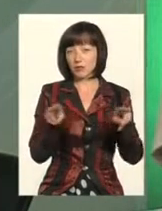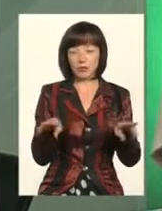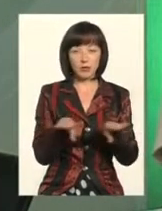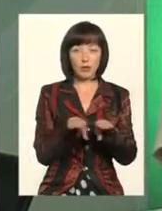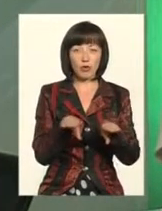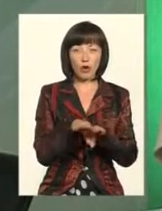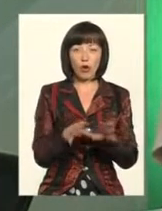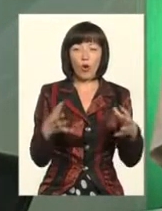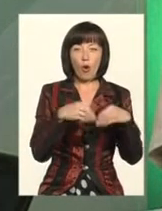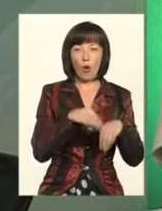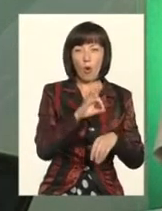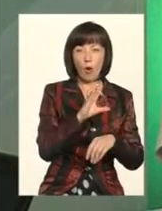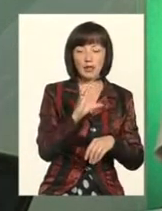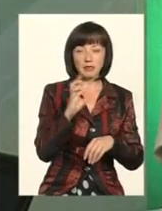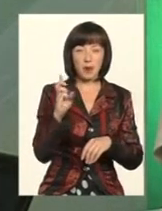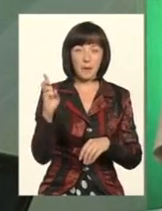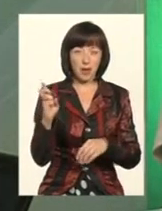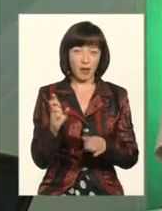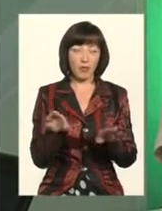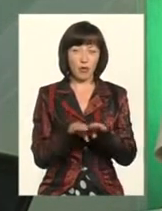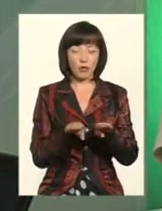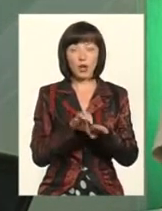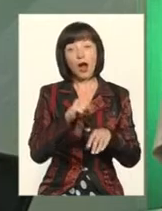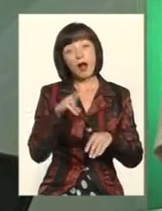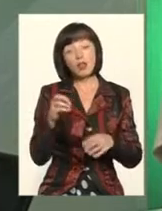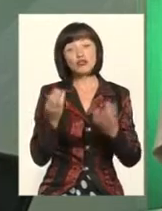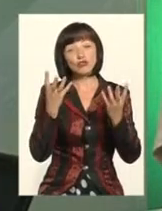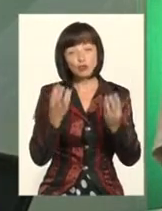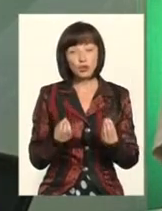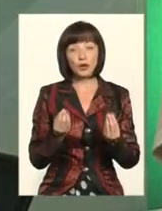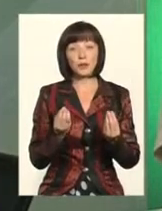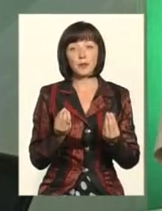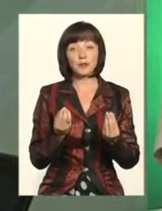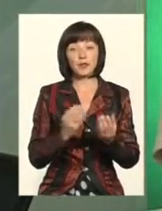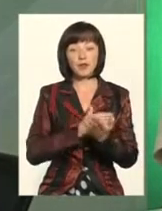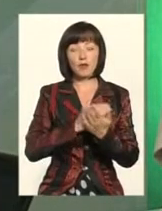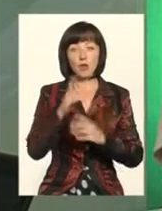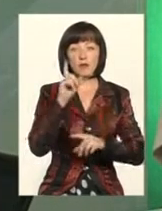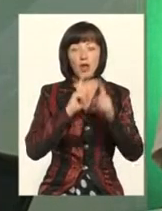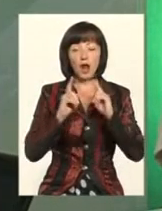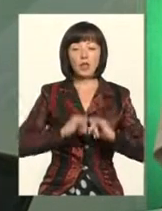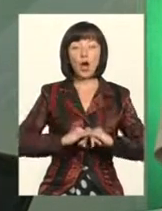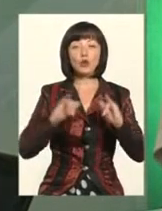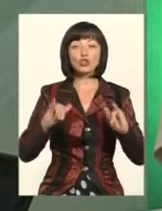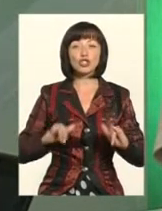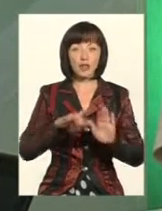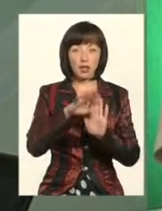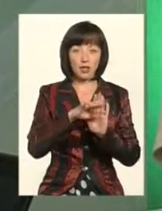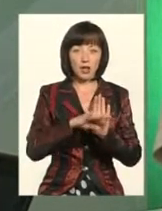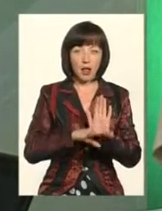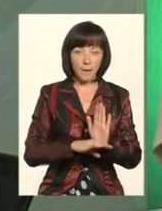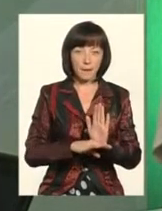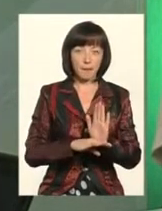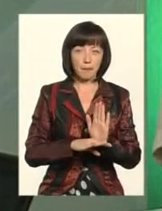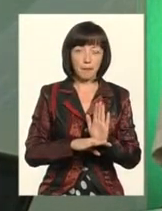нас є об'єднані співвласники багатоповерхових будинків. Але ще Верховна Рада розширила там, ну, будемо